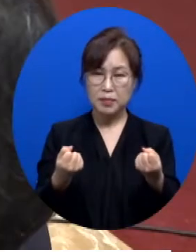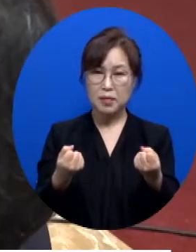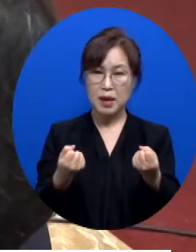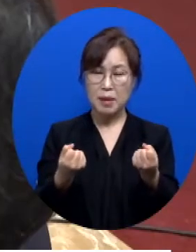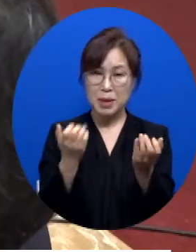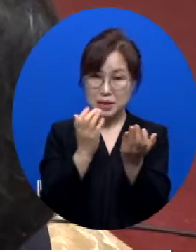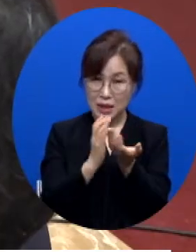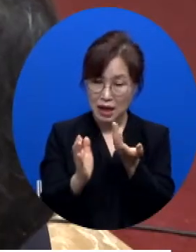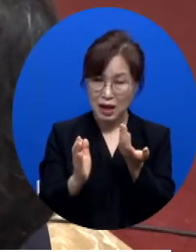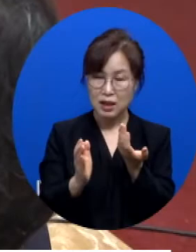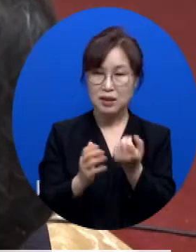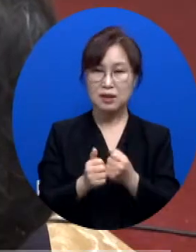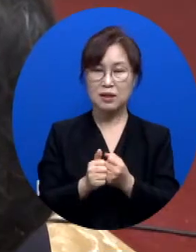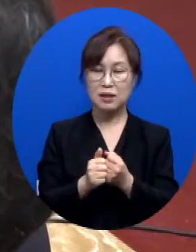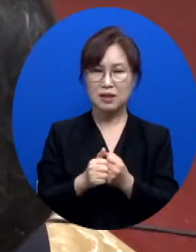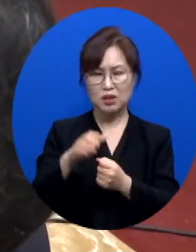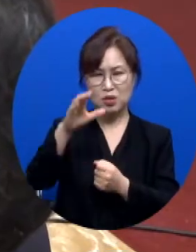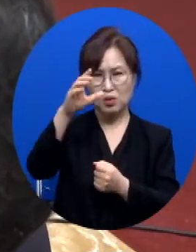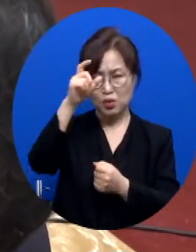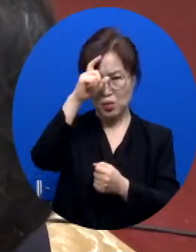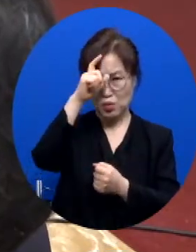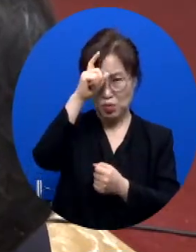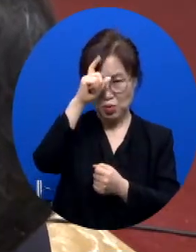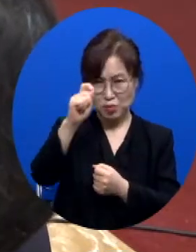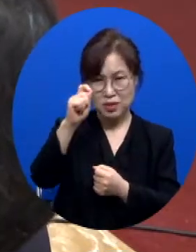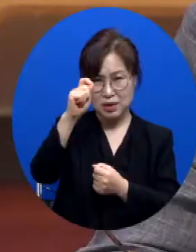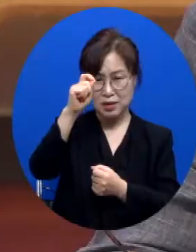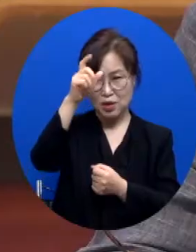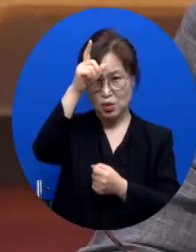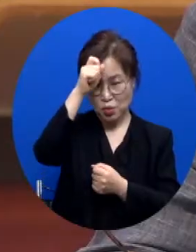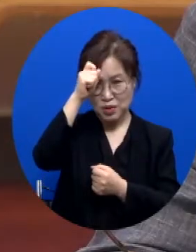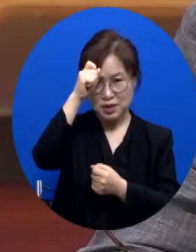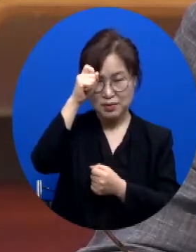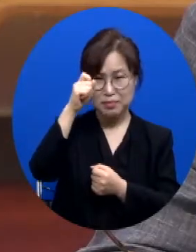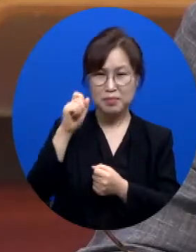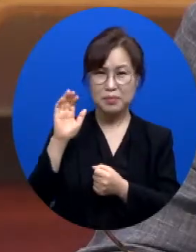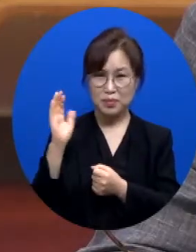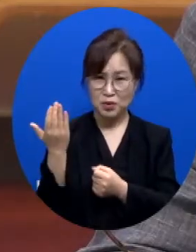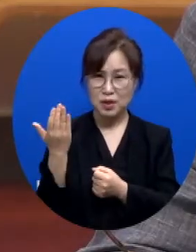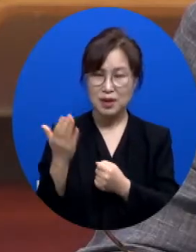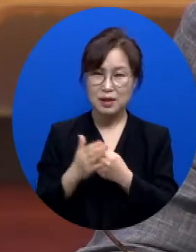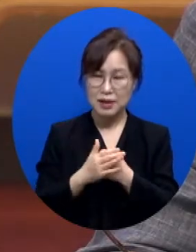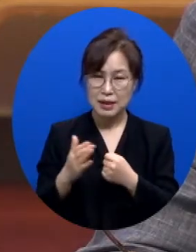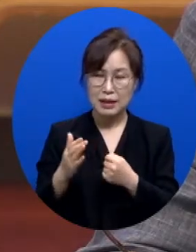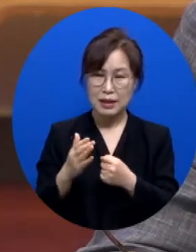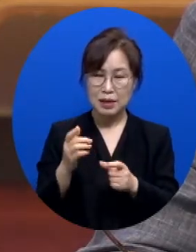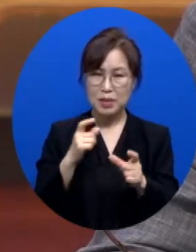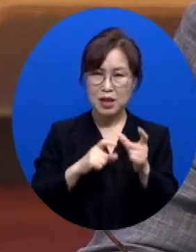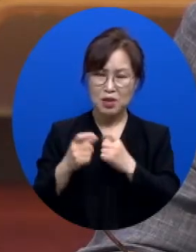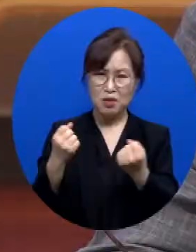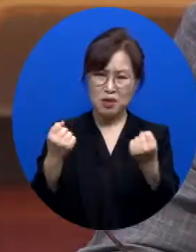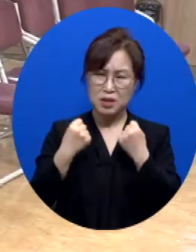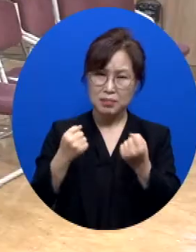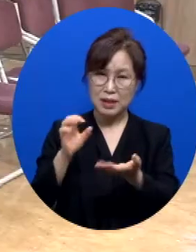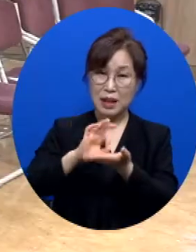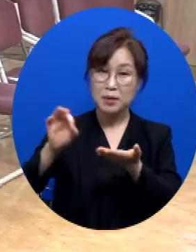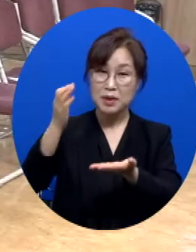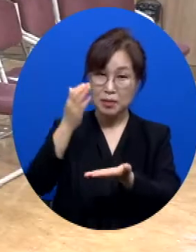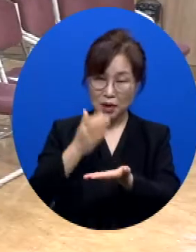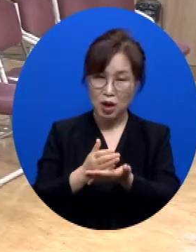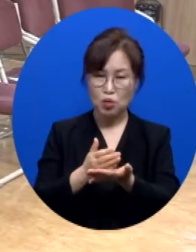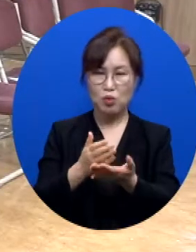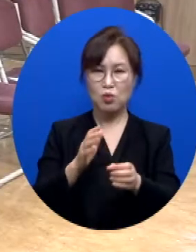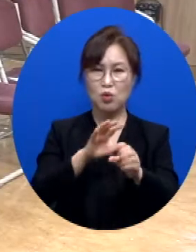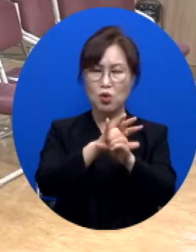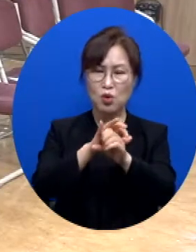국제기독교협의회 신근본주의로 나간다는 선언을 의미한다고 지적했습니다. 이어 더 이상의 소모전을 중단하고 코로나19로